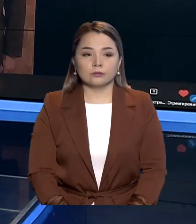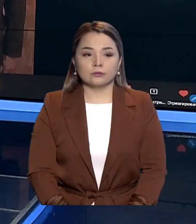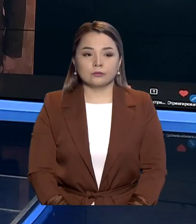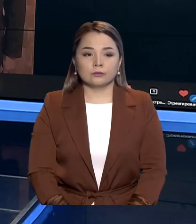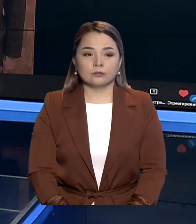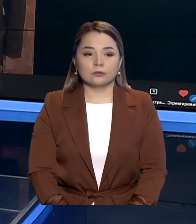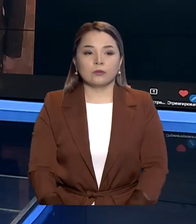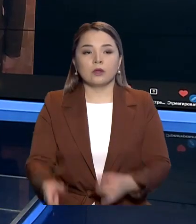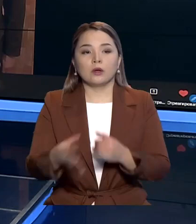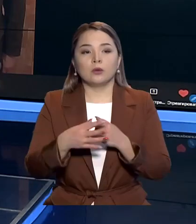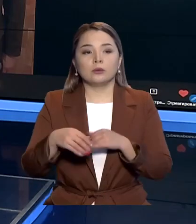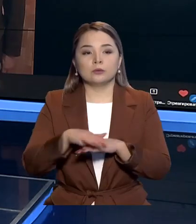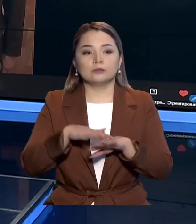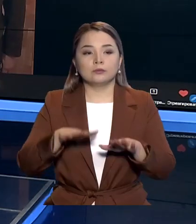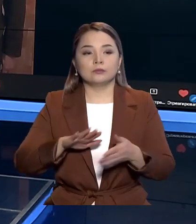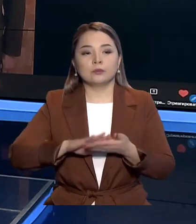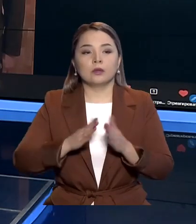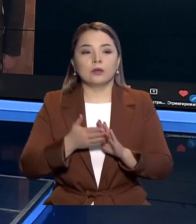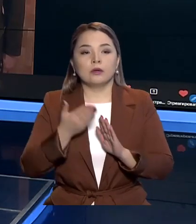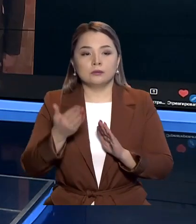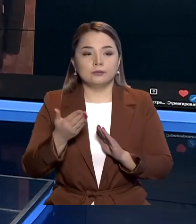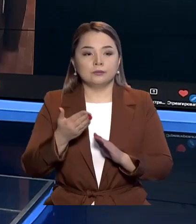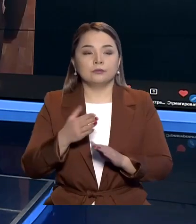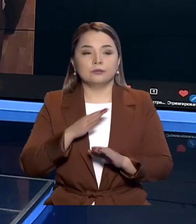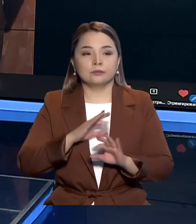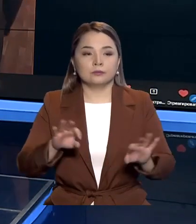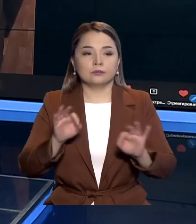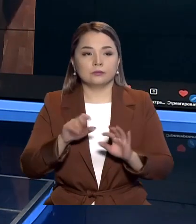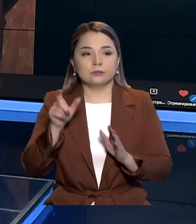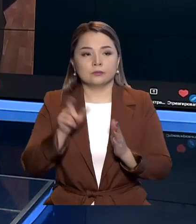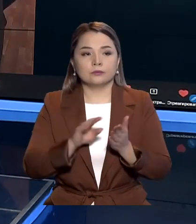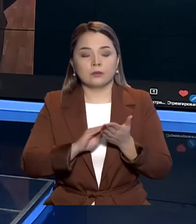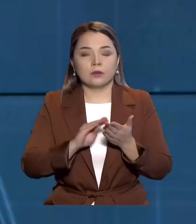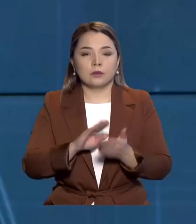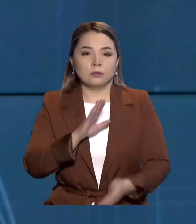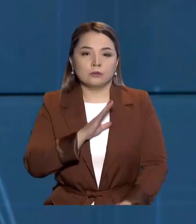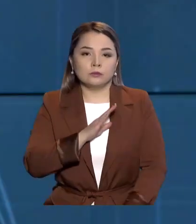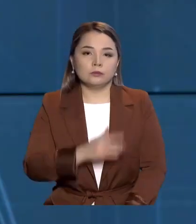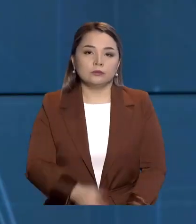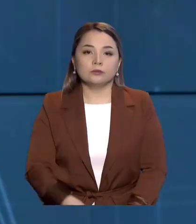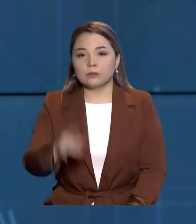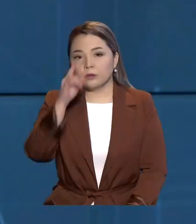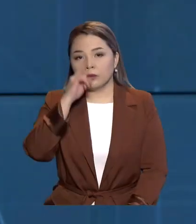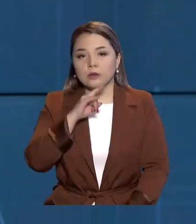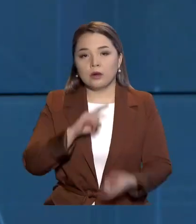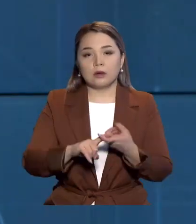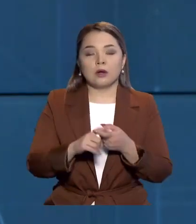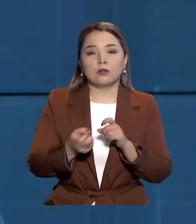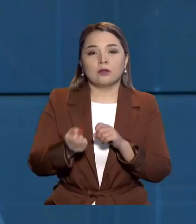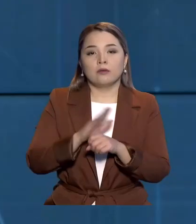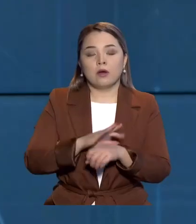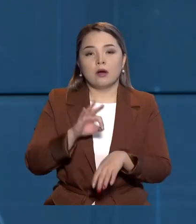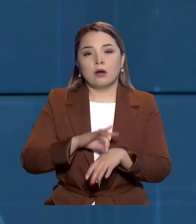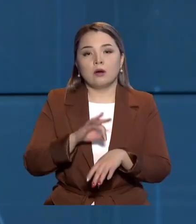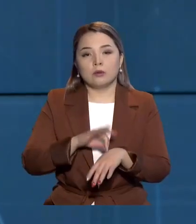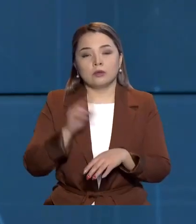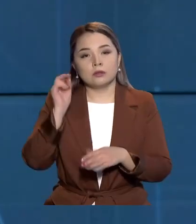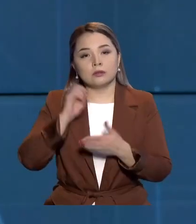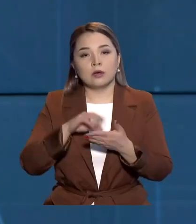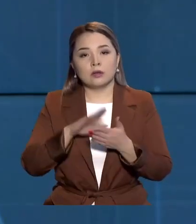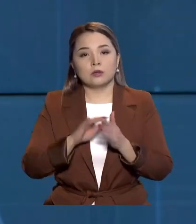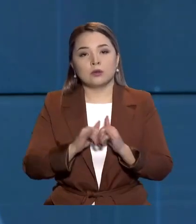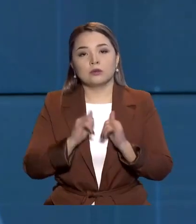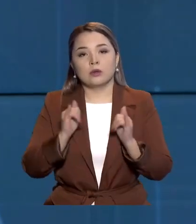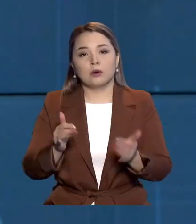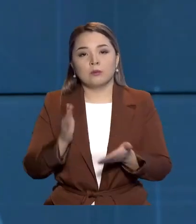сала өтейін. Өңірдегі эпидахуалды баяндаған әріптесім Ғани Қалмаханов. Иә, Қазақстанда коронавируспен ауырғандар саны күрт